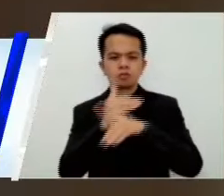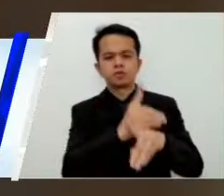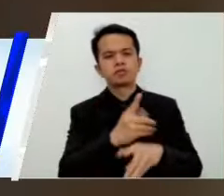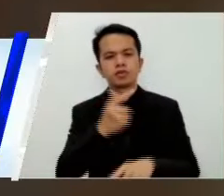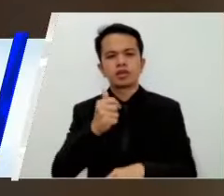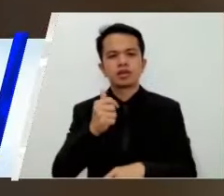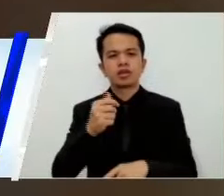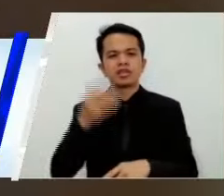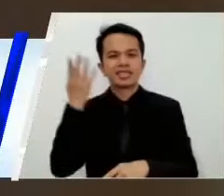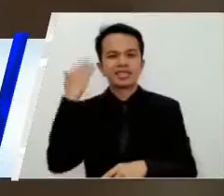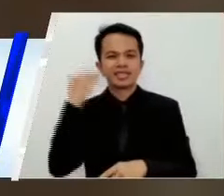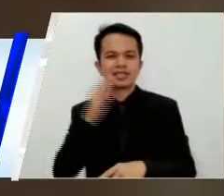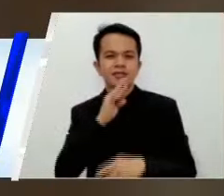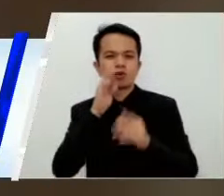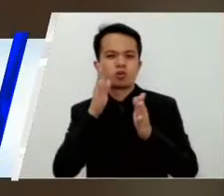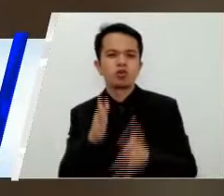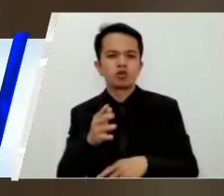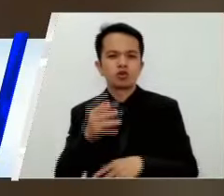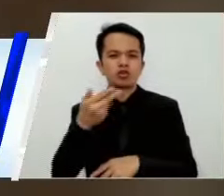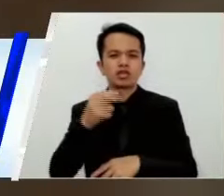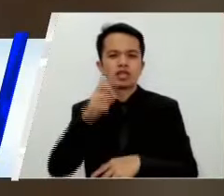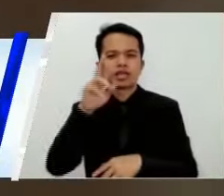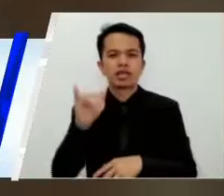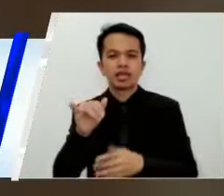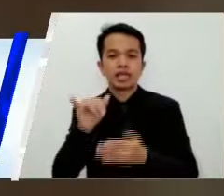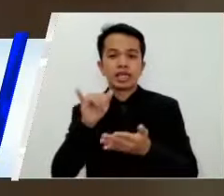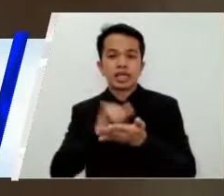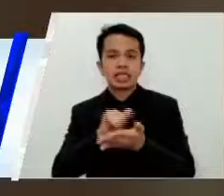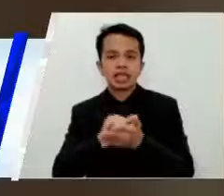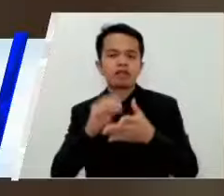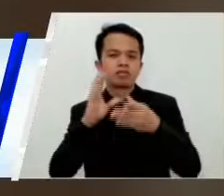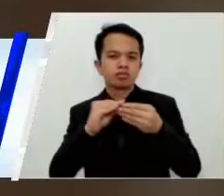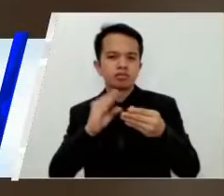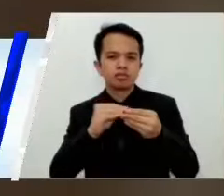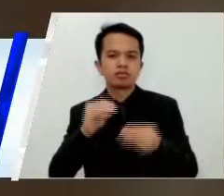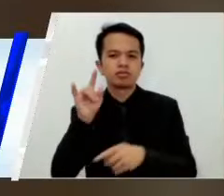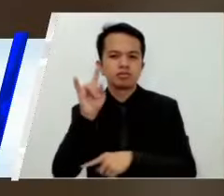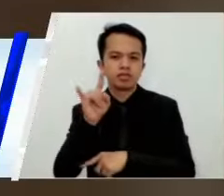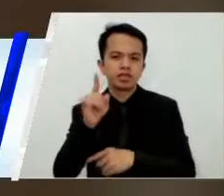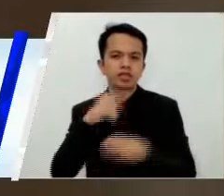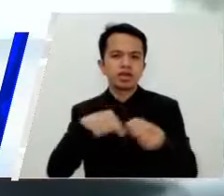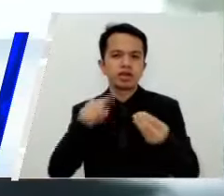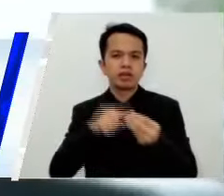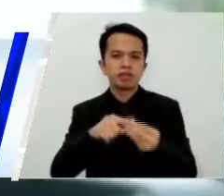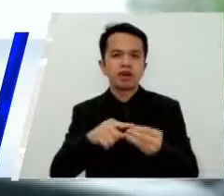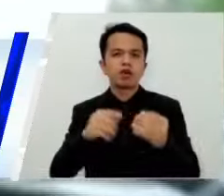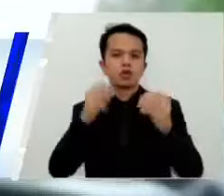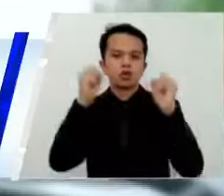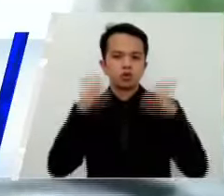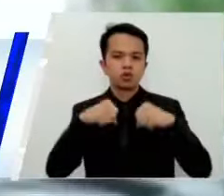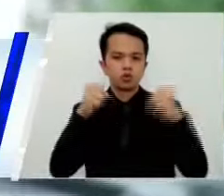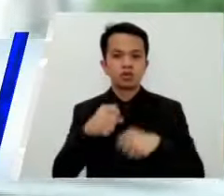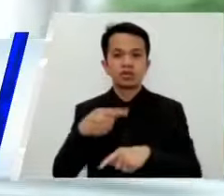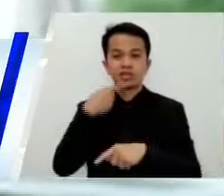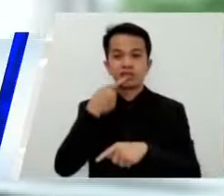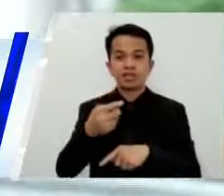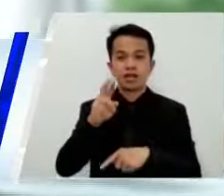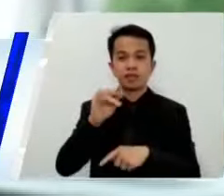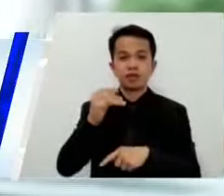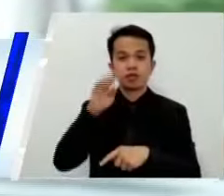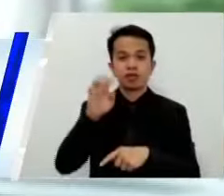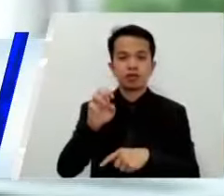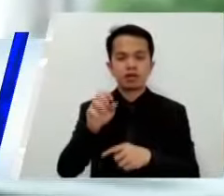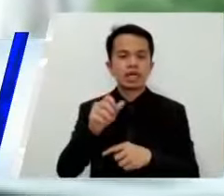tagapagsalita ni Duterte na si Atty. Harry Roque na siyang nagkwento sa media tungkol sa kasunduan. Ay kay Roque, hindi ito